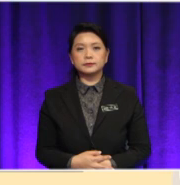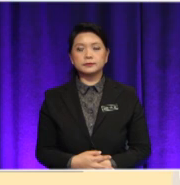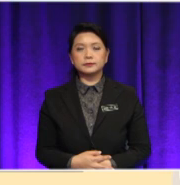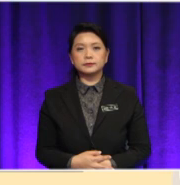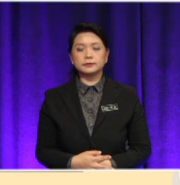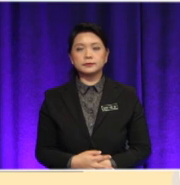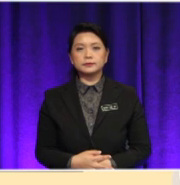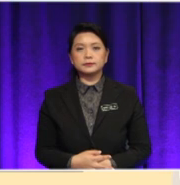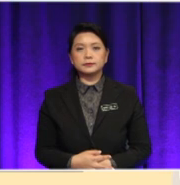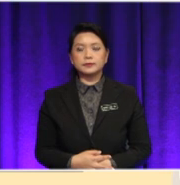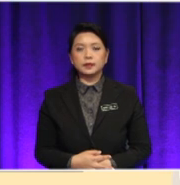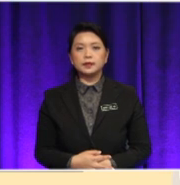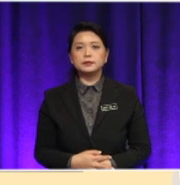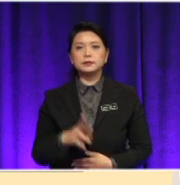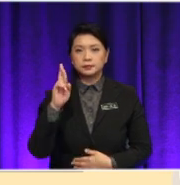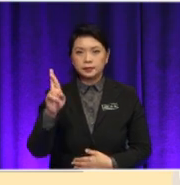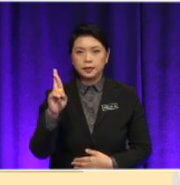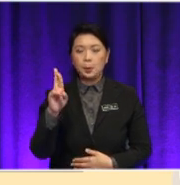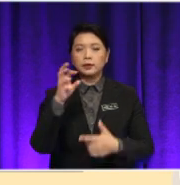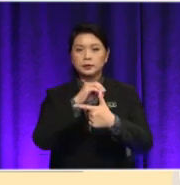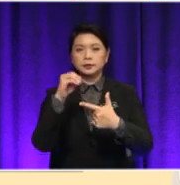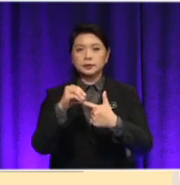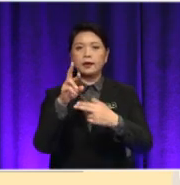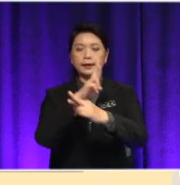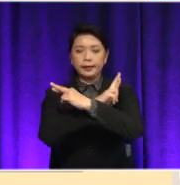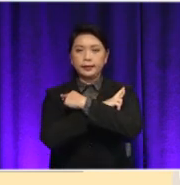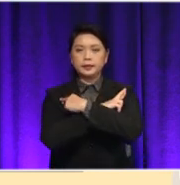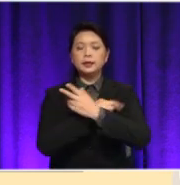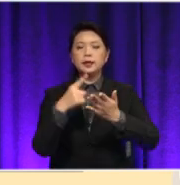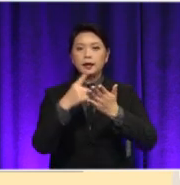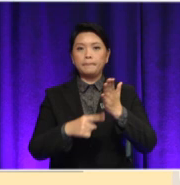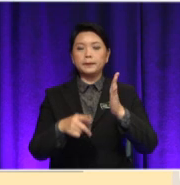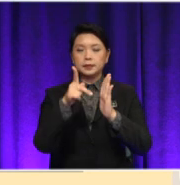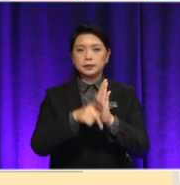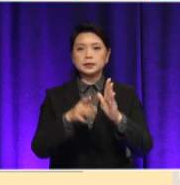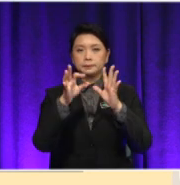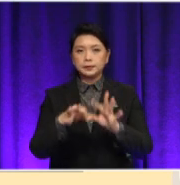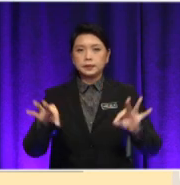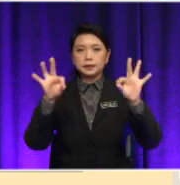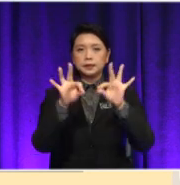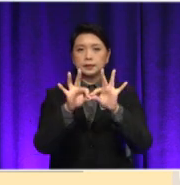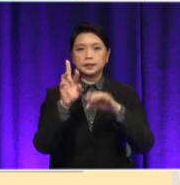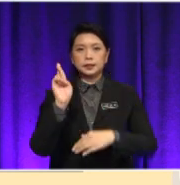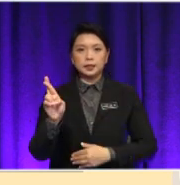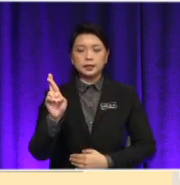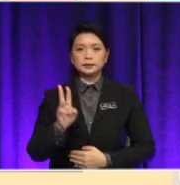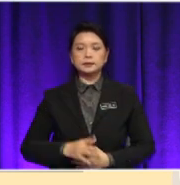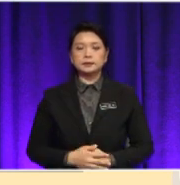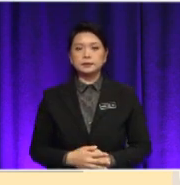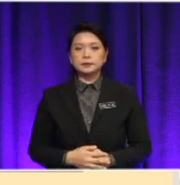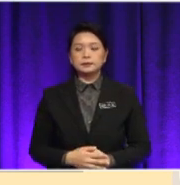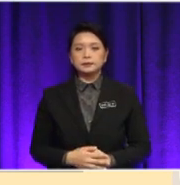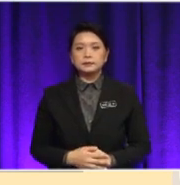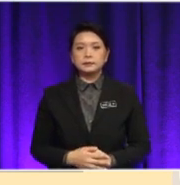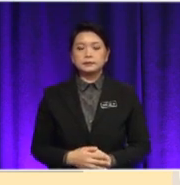Rest atau rehat? Boleh tak Chandra terangkan apa kepentingan rest atau rehat ni Chandra? Silakan. Baik